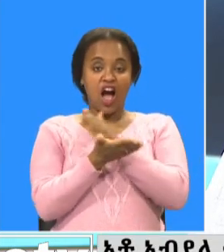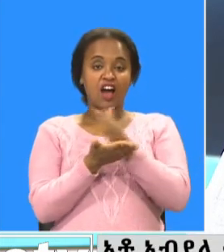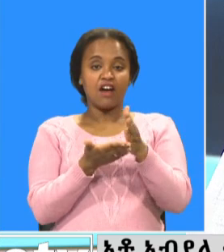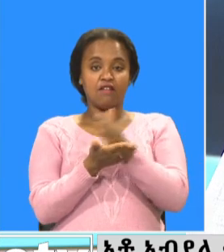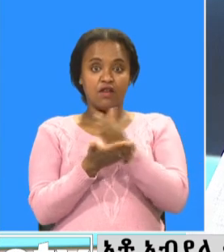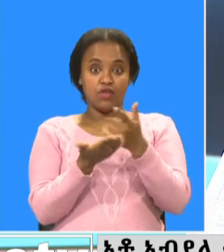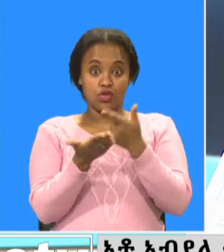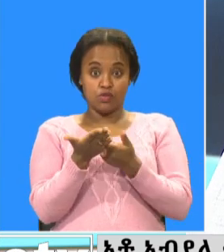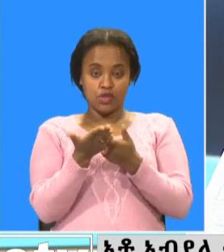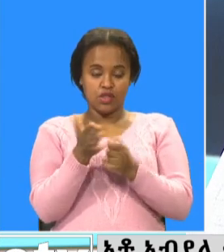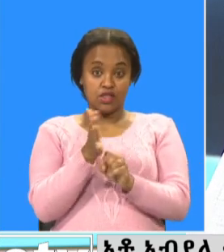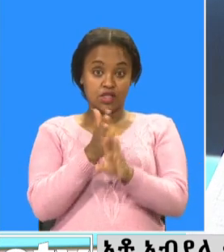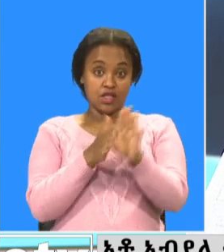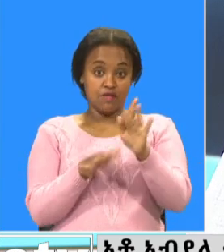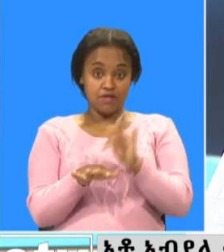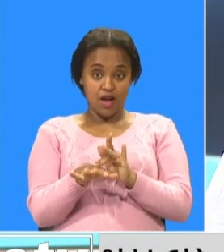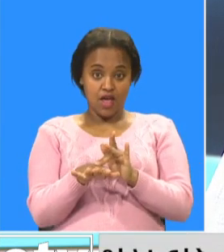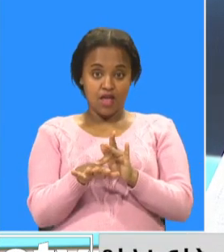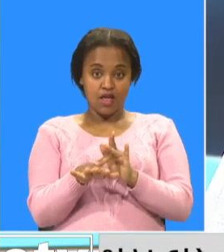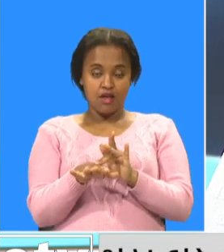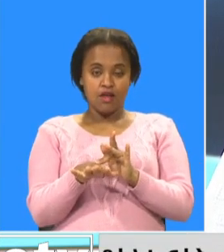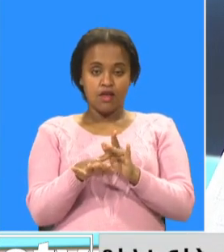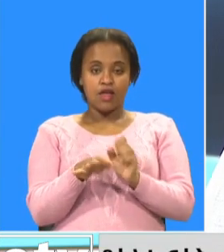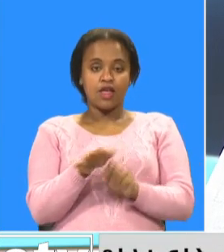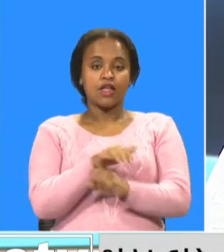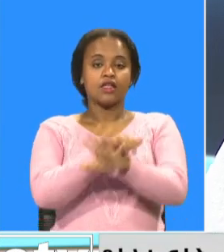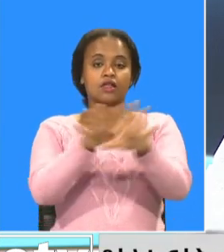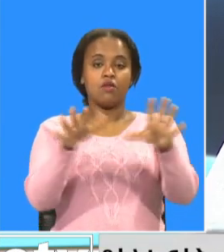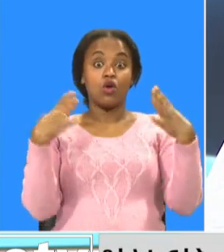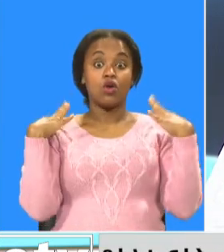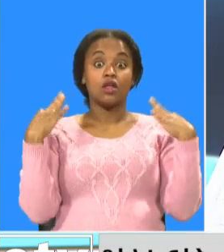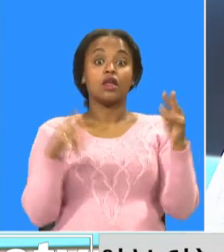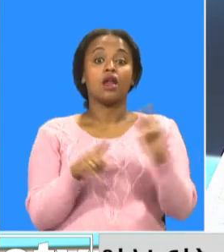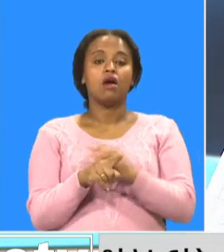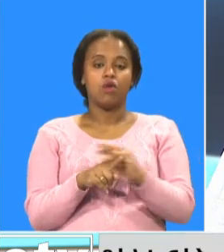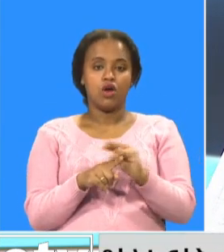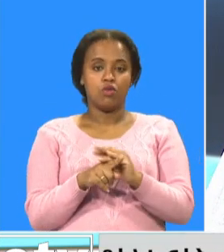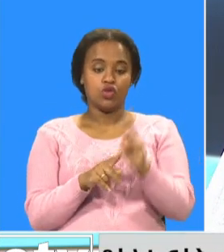ላይ የተሰማሩ የጤና ባለሙያዎች እና የህብረተሰብ ክፍሉ